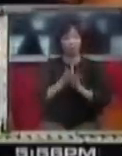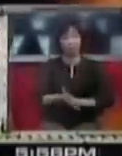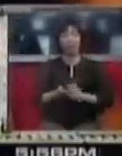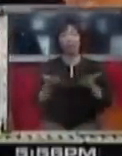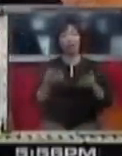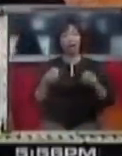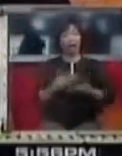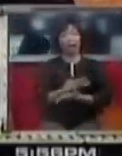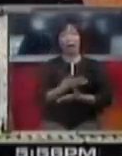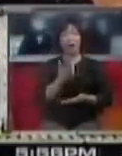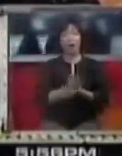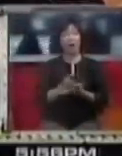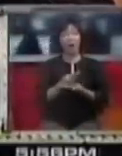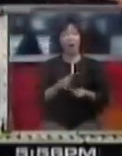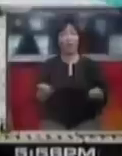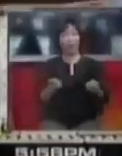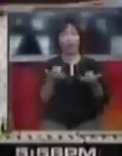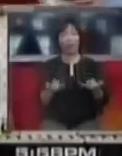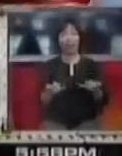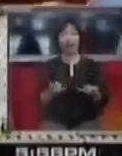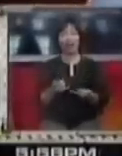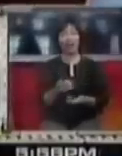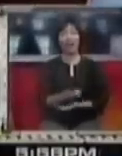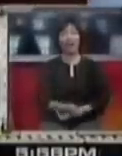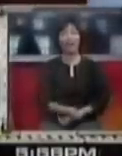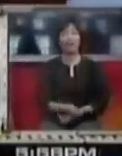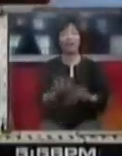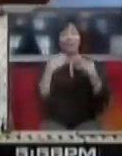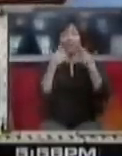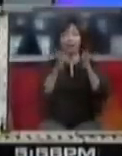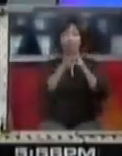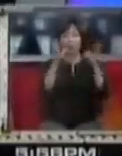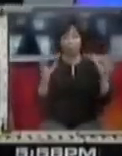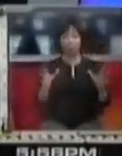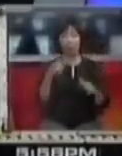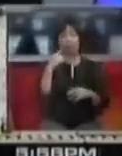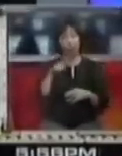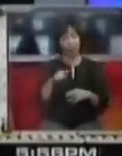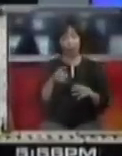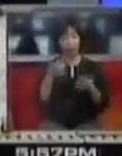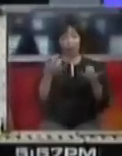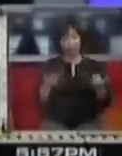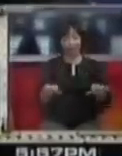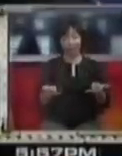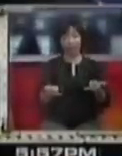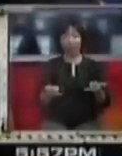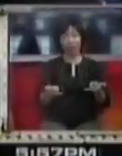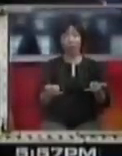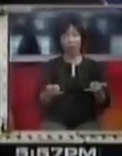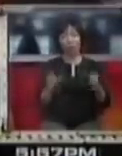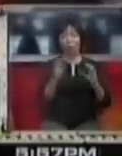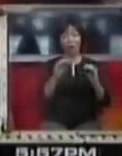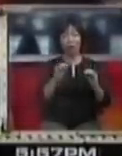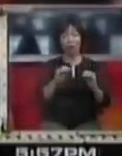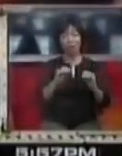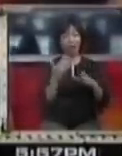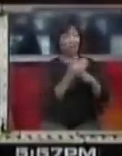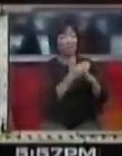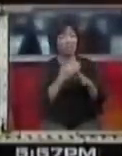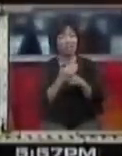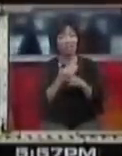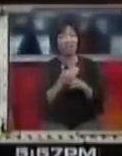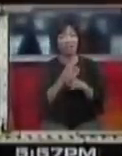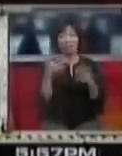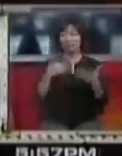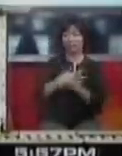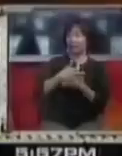Maraming salamat po dahil maliwanag na din sa lugar na to. Maraming salamat po. Ngayon, wala na ang kilabot sa mga motorista